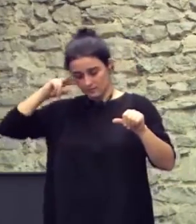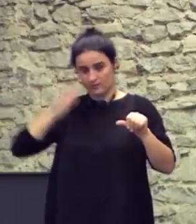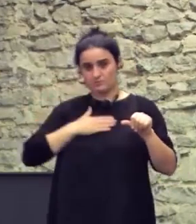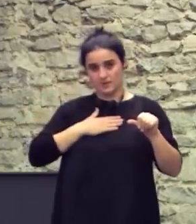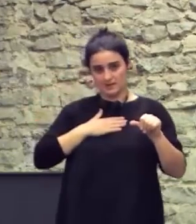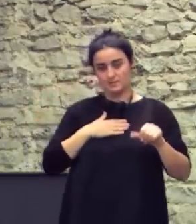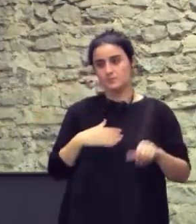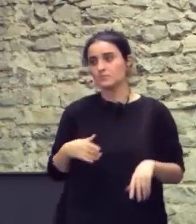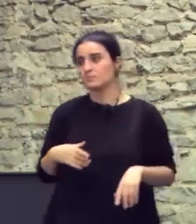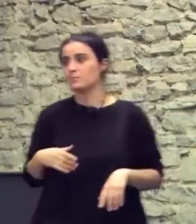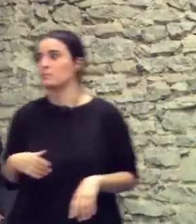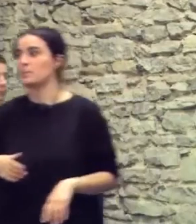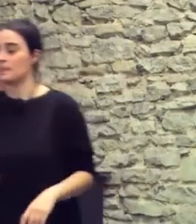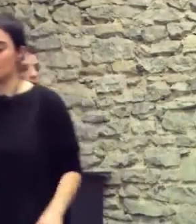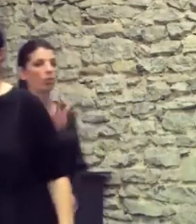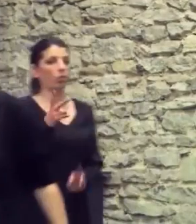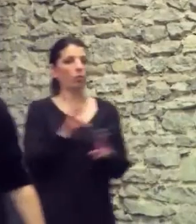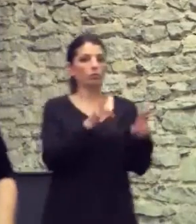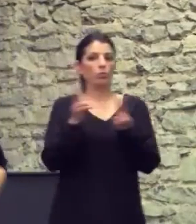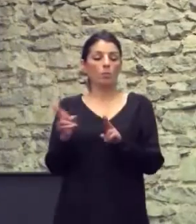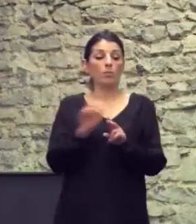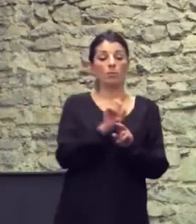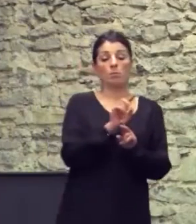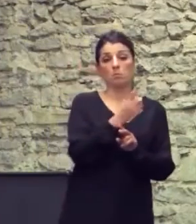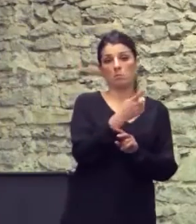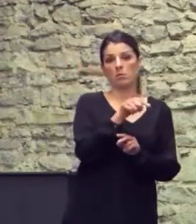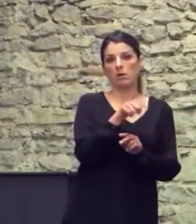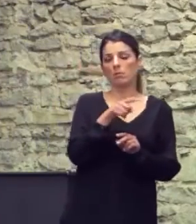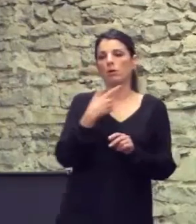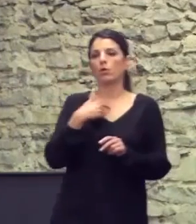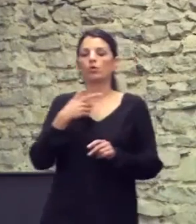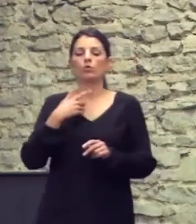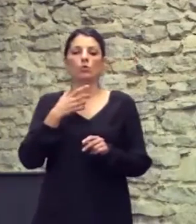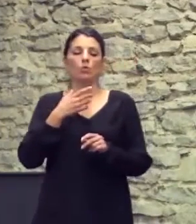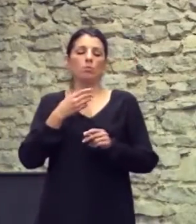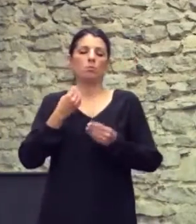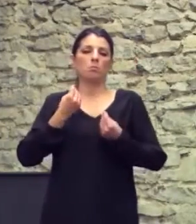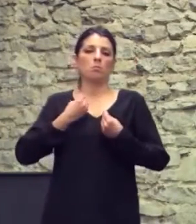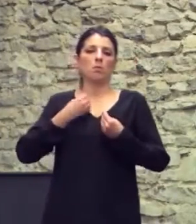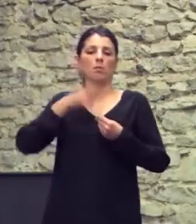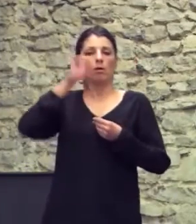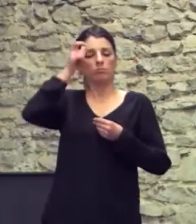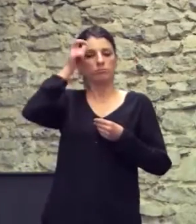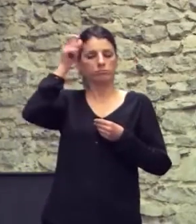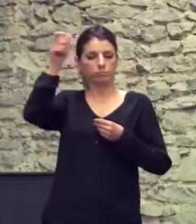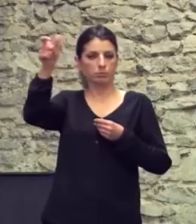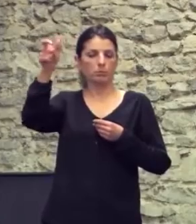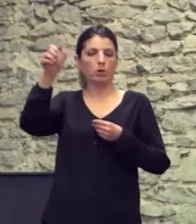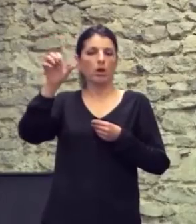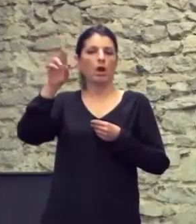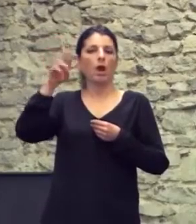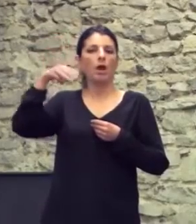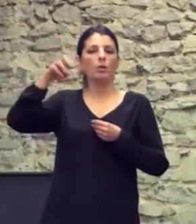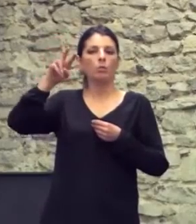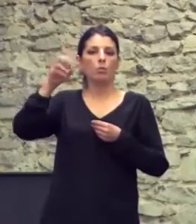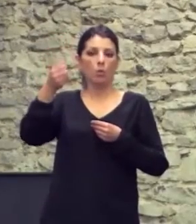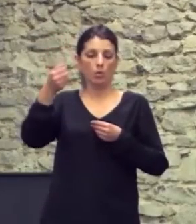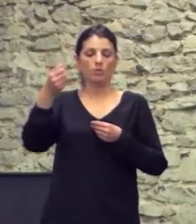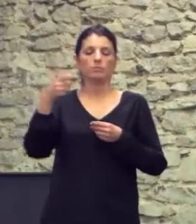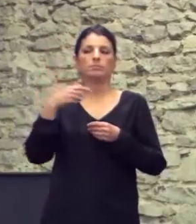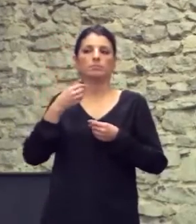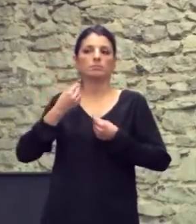momentutatik. Lehenengoa da nik 15 urte nituenean, Ermuan bizi nintzela, hemen baina presente dagoen sejo etorri zen hitzaldi